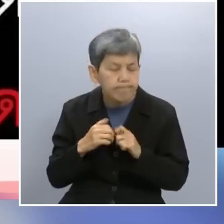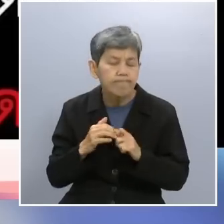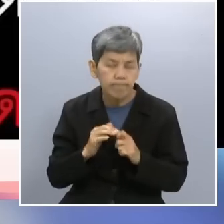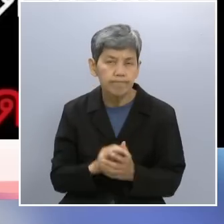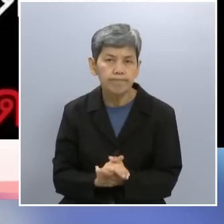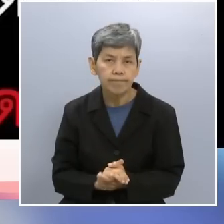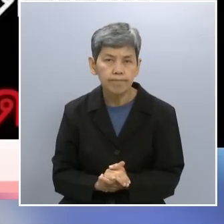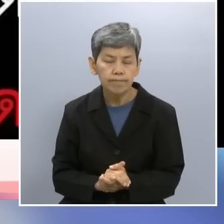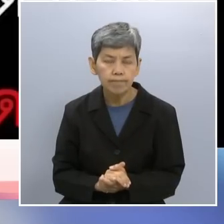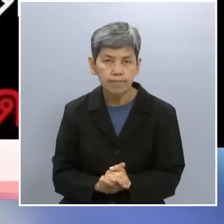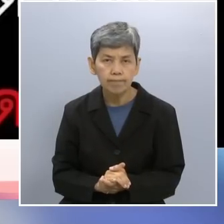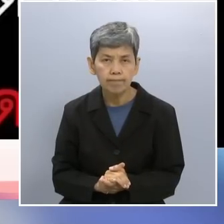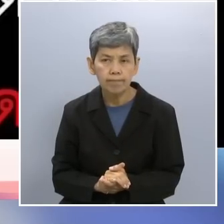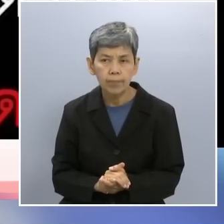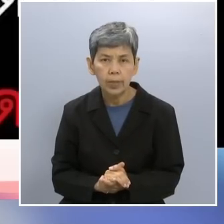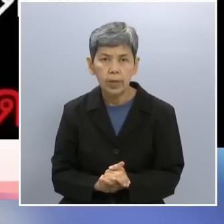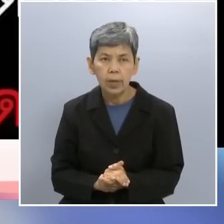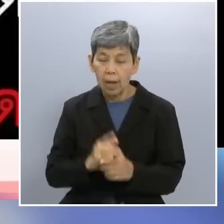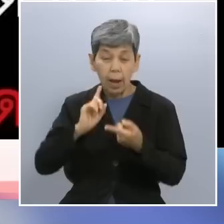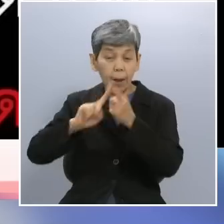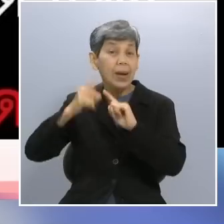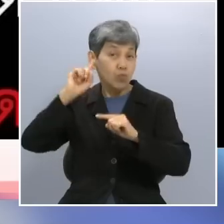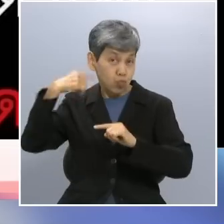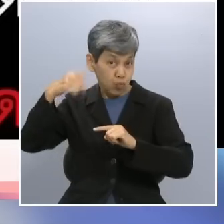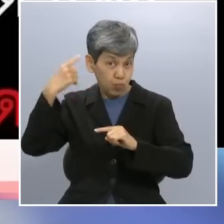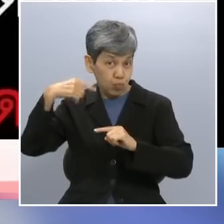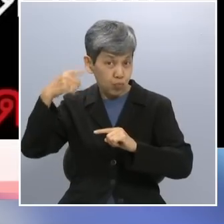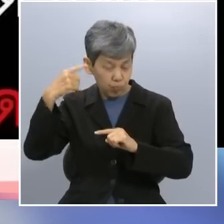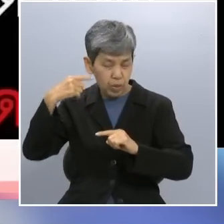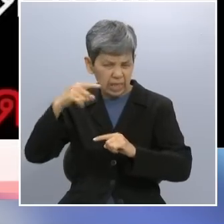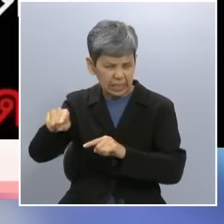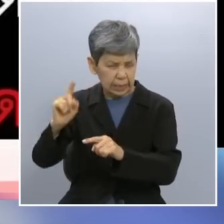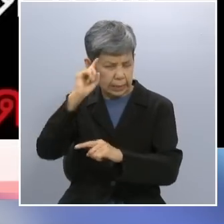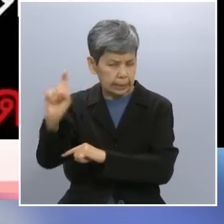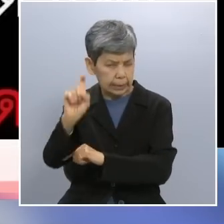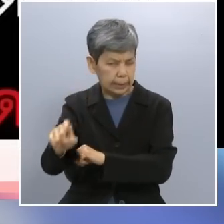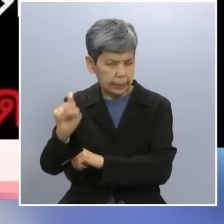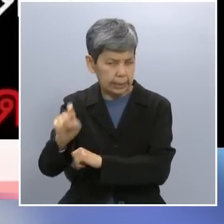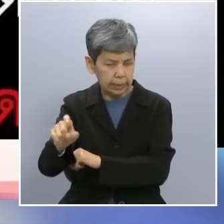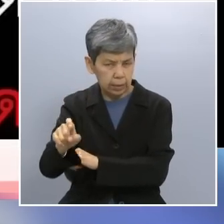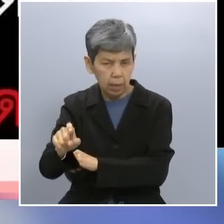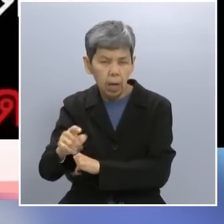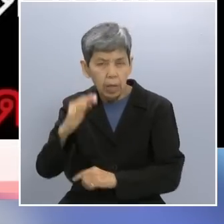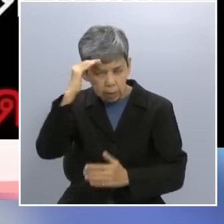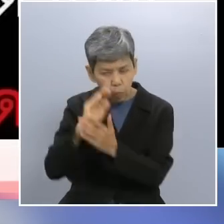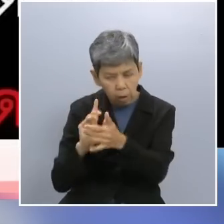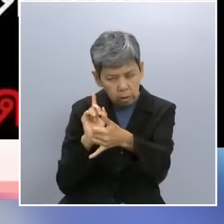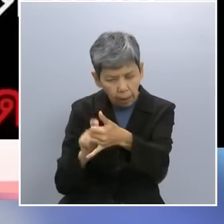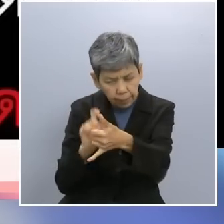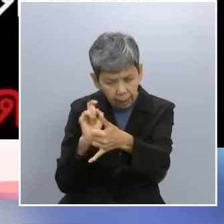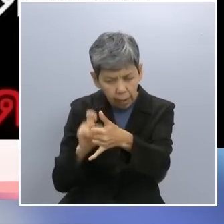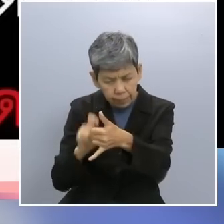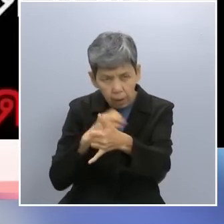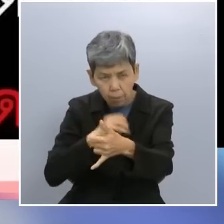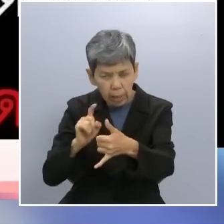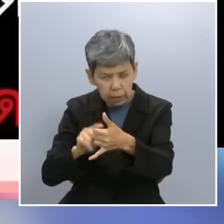คือโดยมีเพื่อนสาวนะฮะซึ่งเป็นผู้ต้องสงสัยเนี่ยแล้วถูกควบคุมตัวไปสอบปากคำหรือไปมีการคอมเมนต์บอกว่